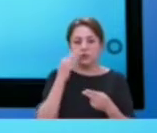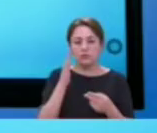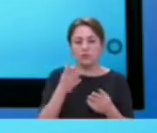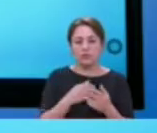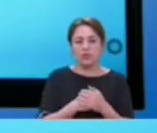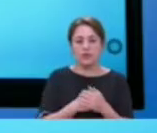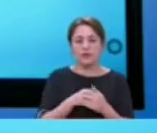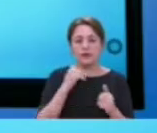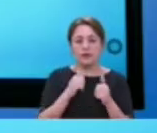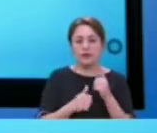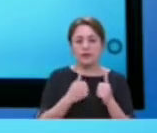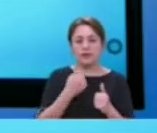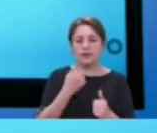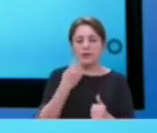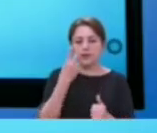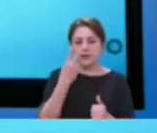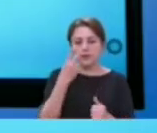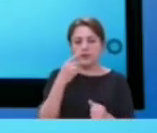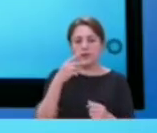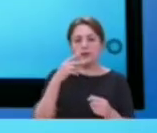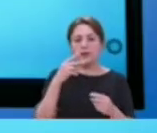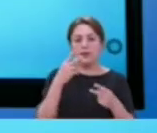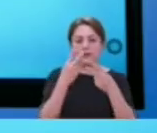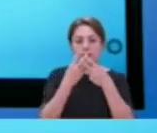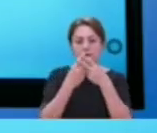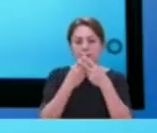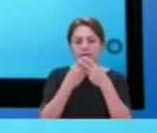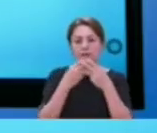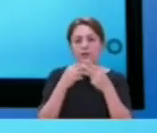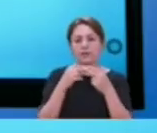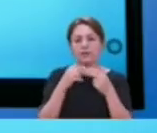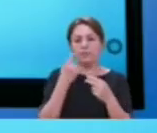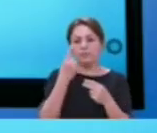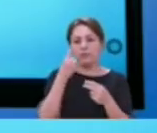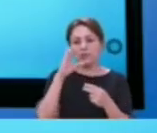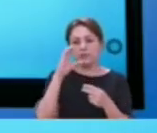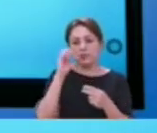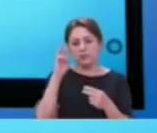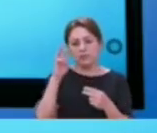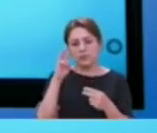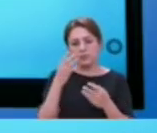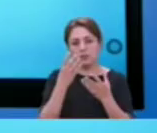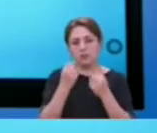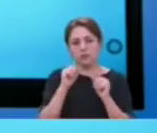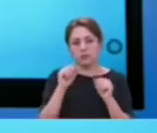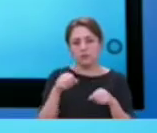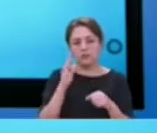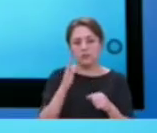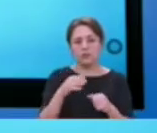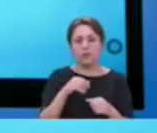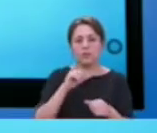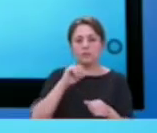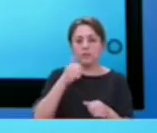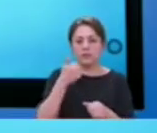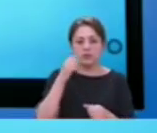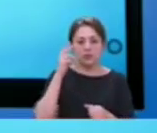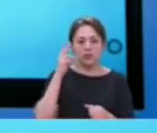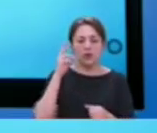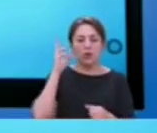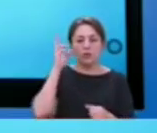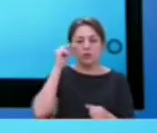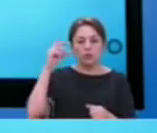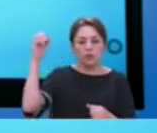ikkita katakni bir bo'lma qilib olishingiz mumkin. Buning uchun demak, avval son nuri chizib olamiz va